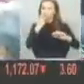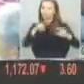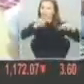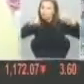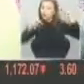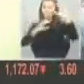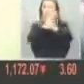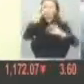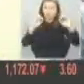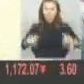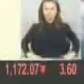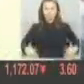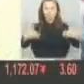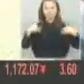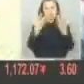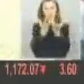ชีวิตและทรัพย์สิน